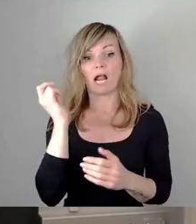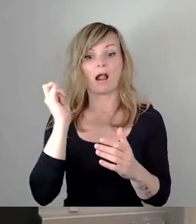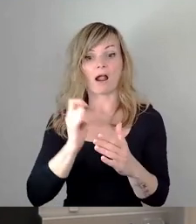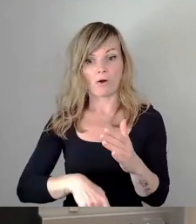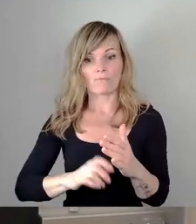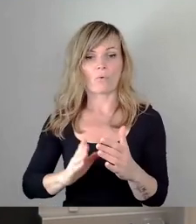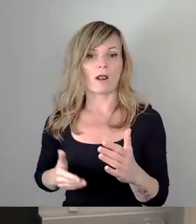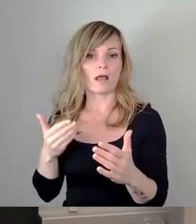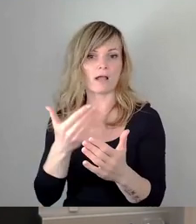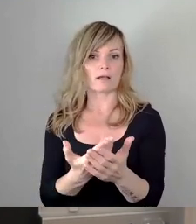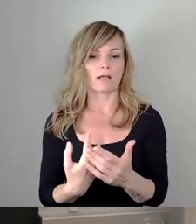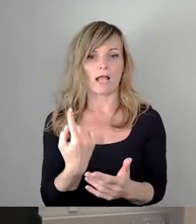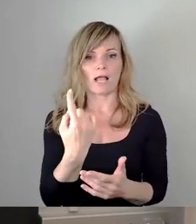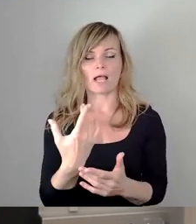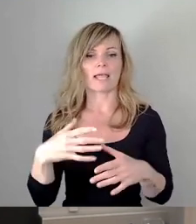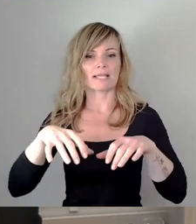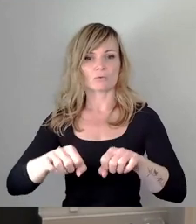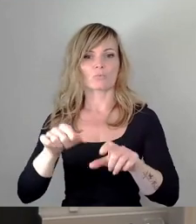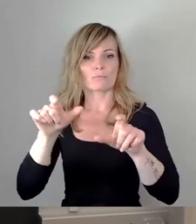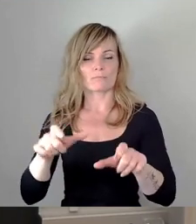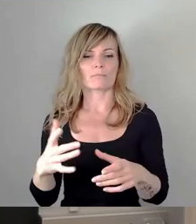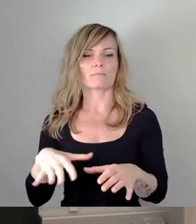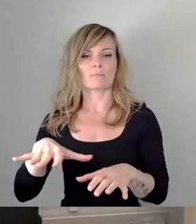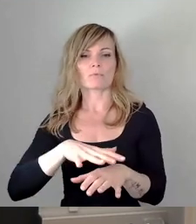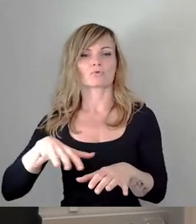in das Eigentum dieses Grundstücks zu kommen.